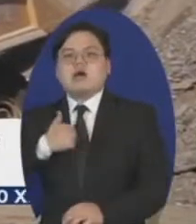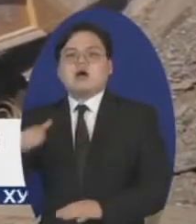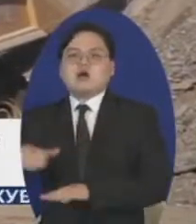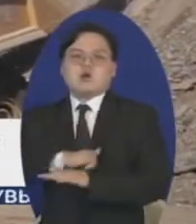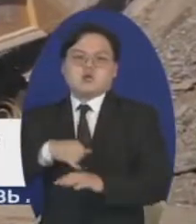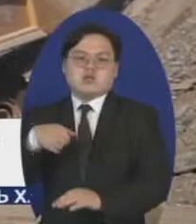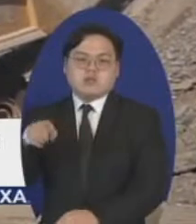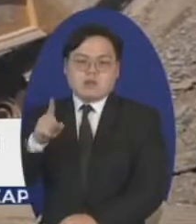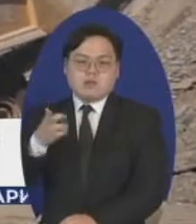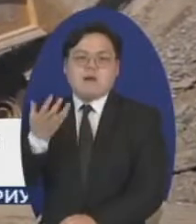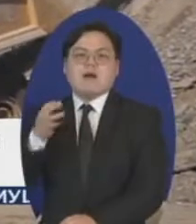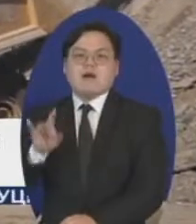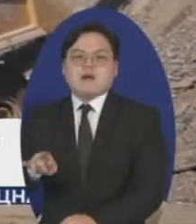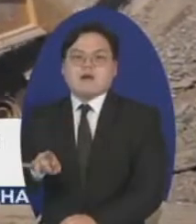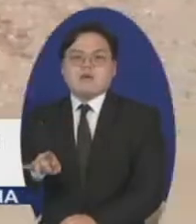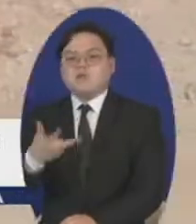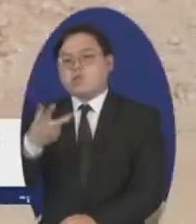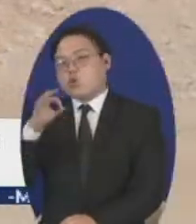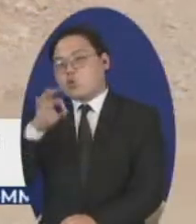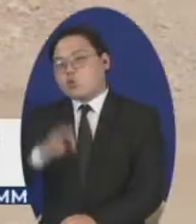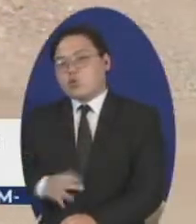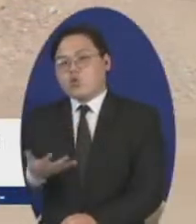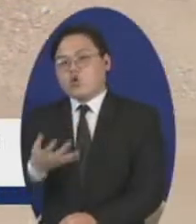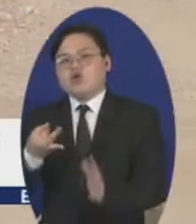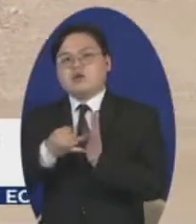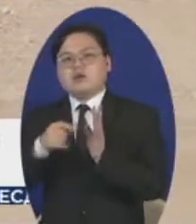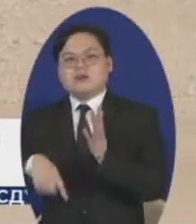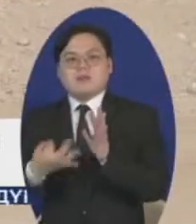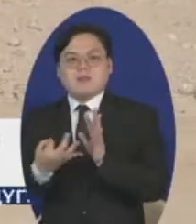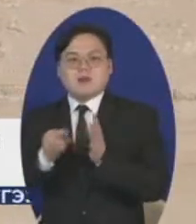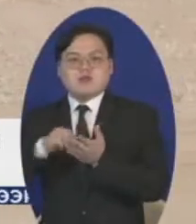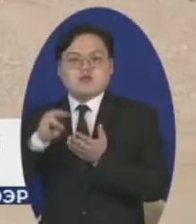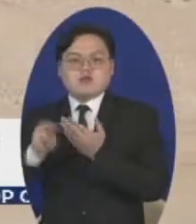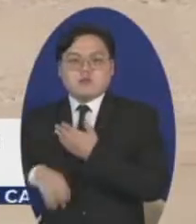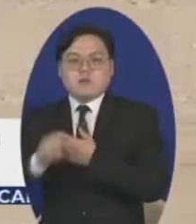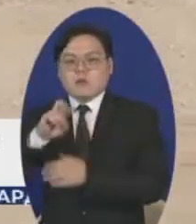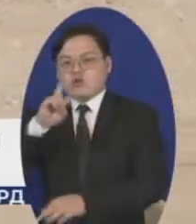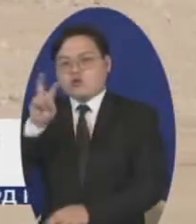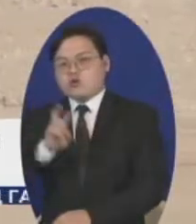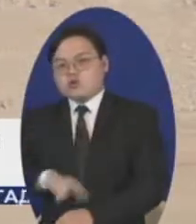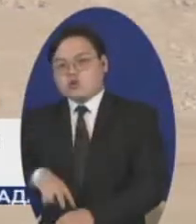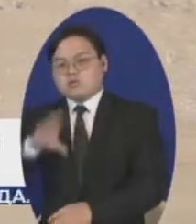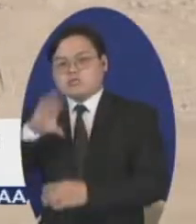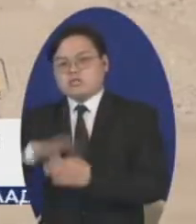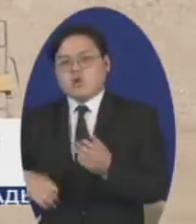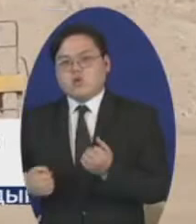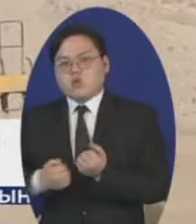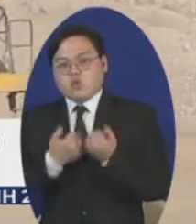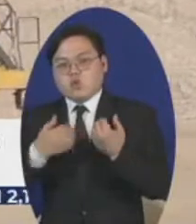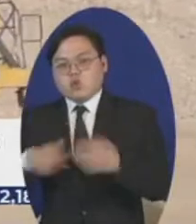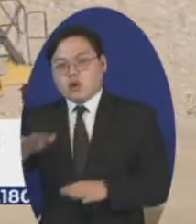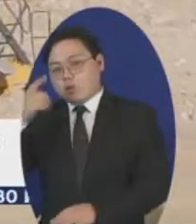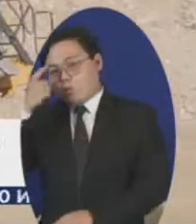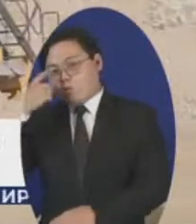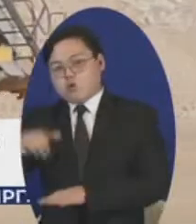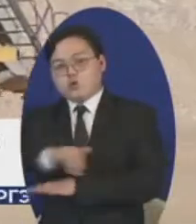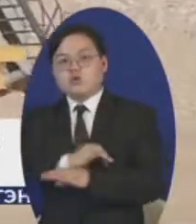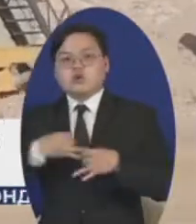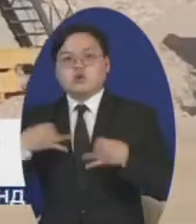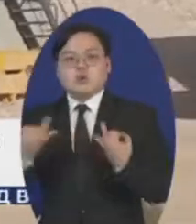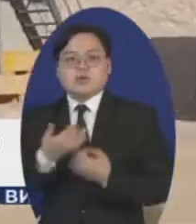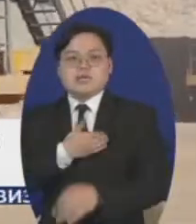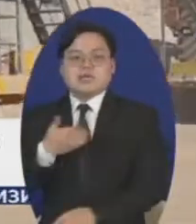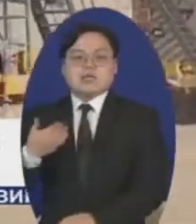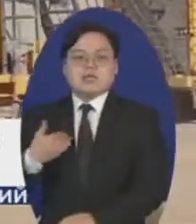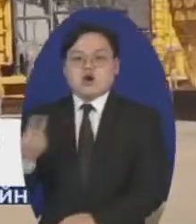байна. Нийт хөрөнгө оруулалтын 30% буюу нийтдээ 7.8 тэрбум Америк долларын хөрөнгө оруулалт хийсэн байна. Монгол Улсын их хурлын дараа 2 орны